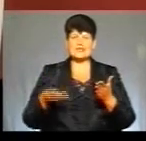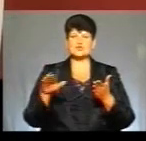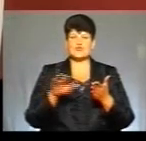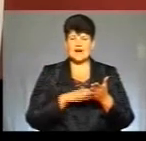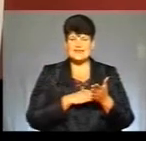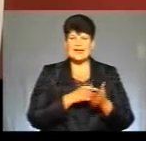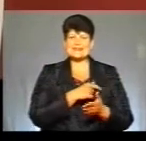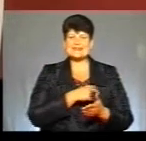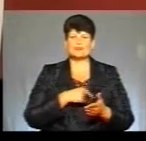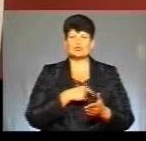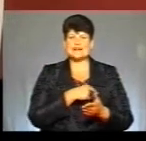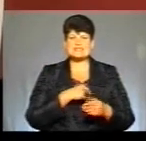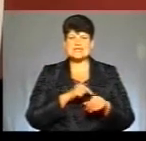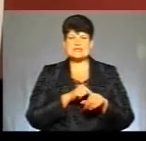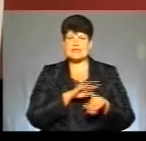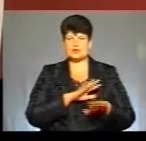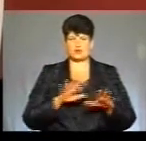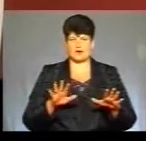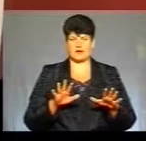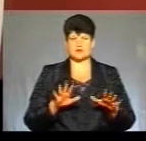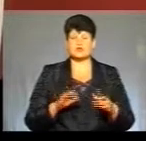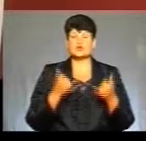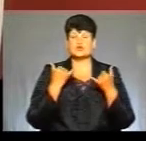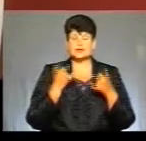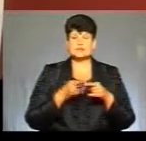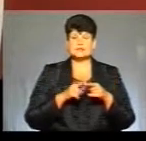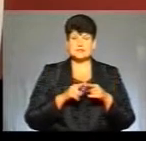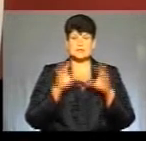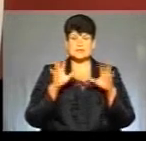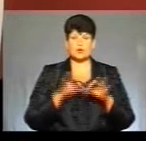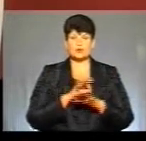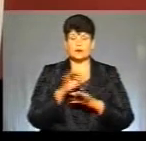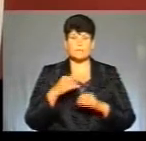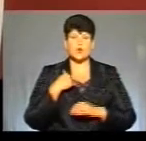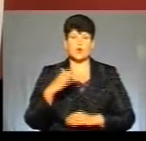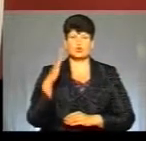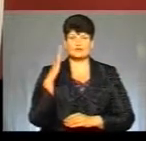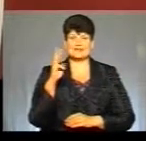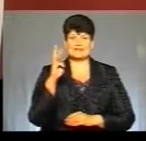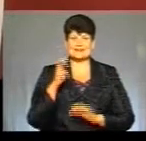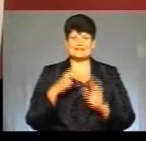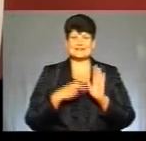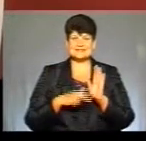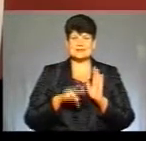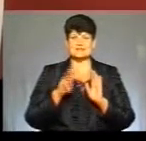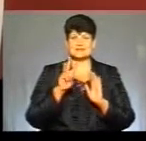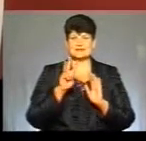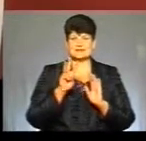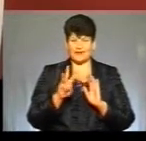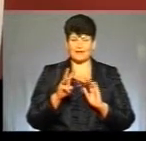депутатської недоторканності. Саме сьогодні за відповідний законопроект у другому читанні проголосували 373 народні